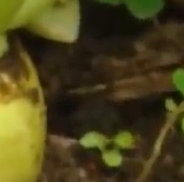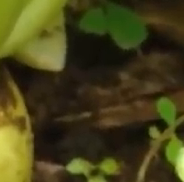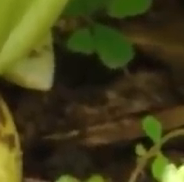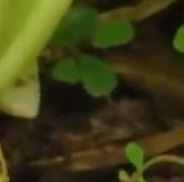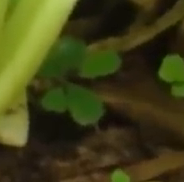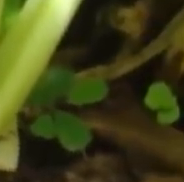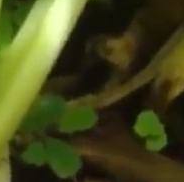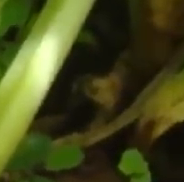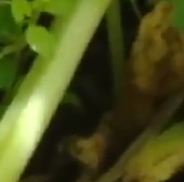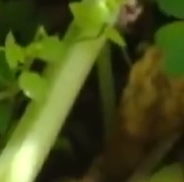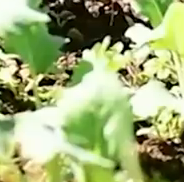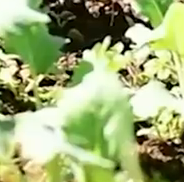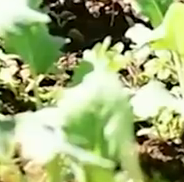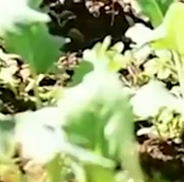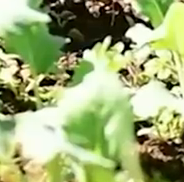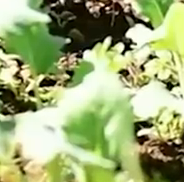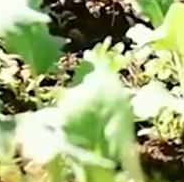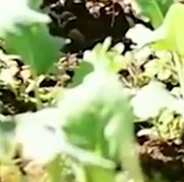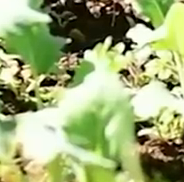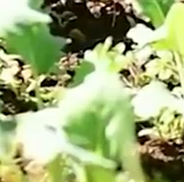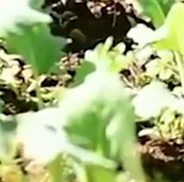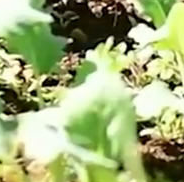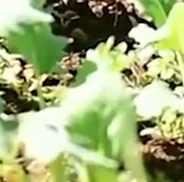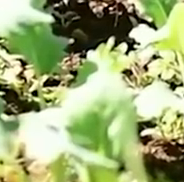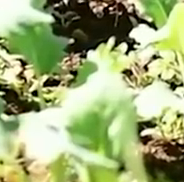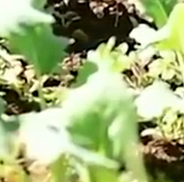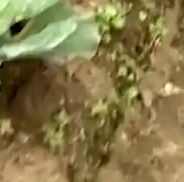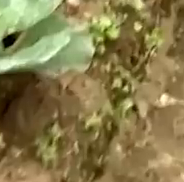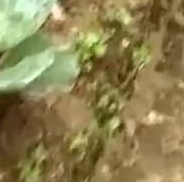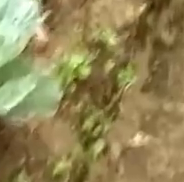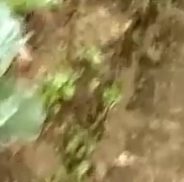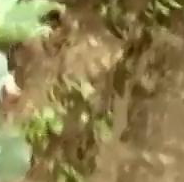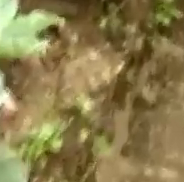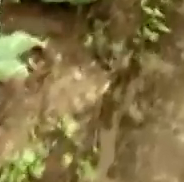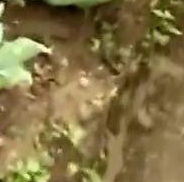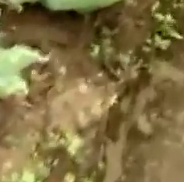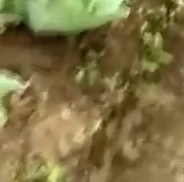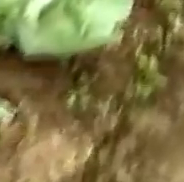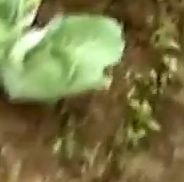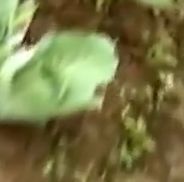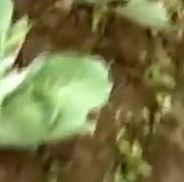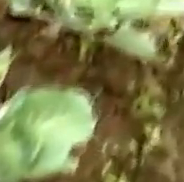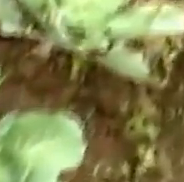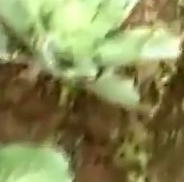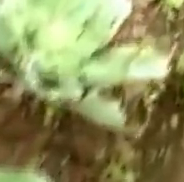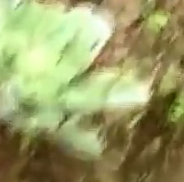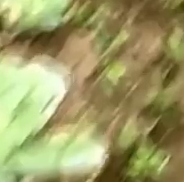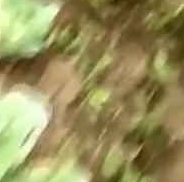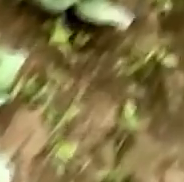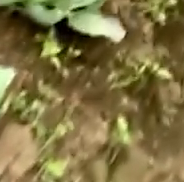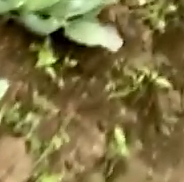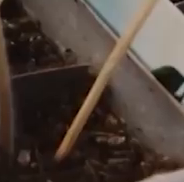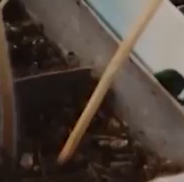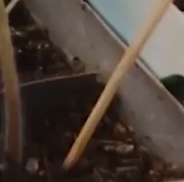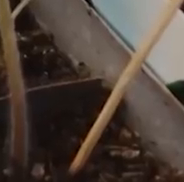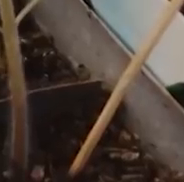අරගෙන සාමූහිකව වගා කරන්න ක්‍රියා කළ යුතුයි. අර්ධ නාගරික සහ නාගරිකව ජීවත්වන ඔබ අසල්වැසියන් සහ එක්ව